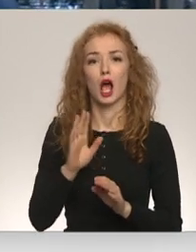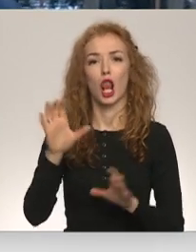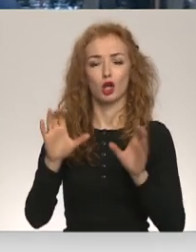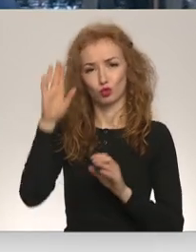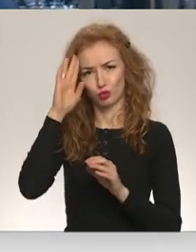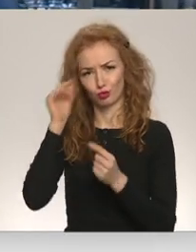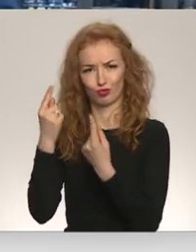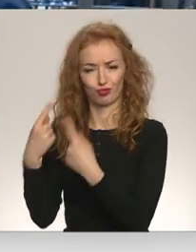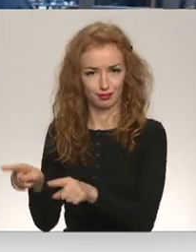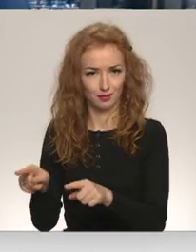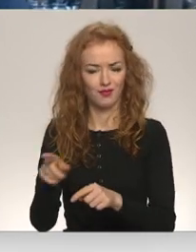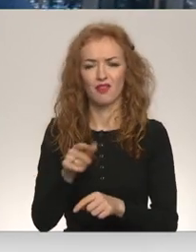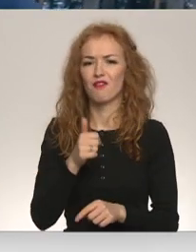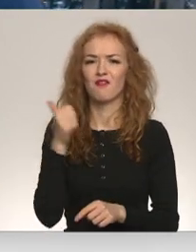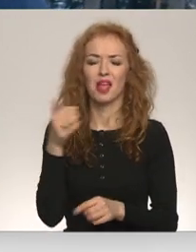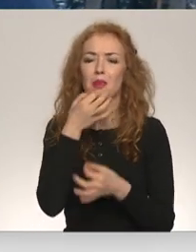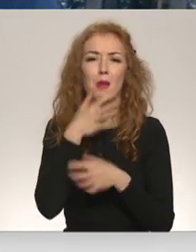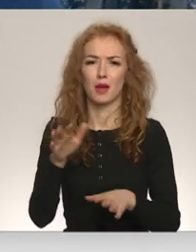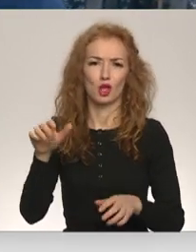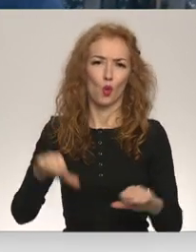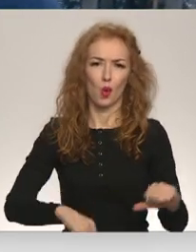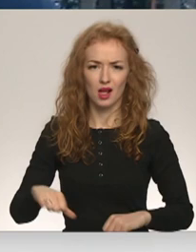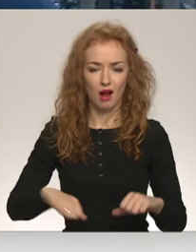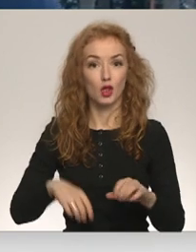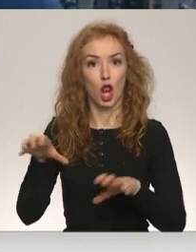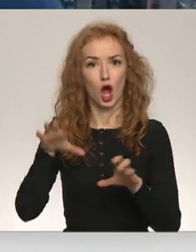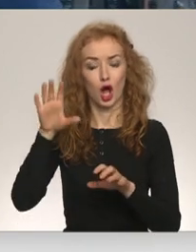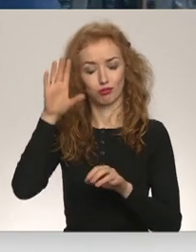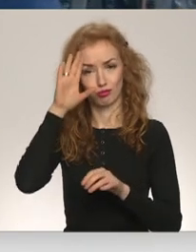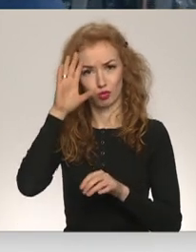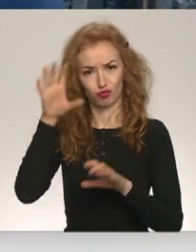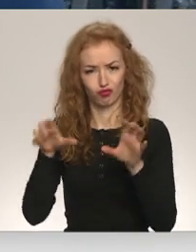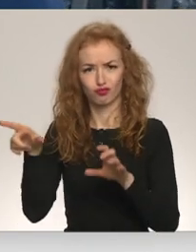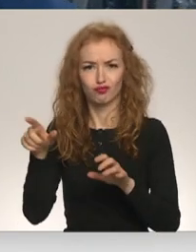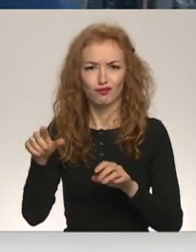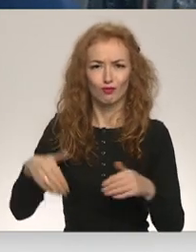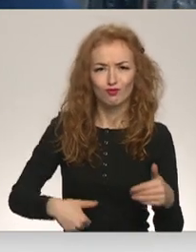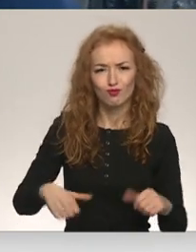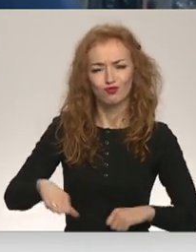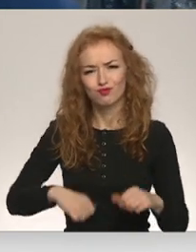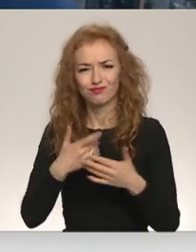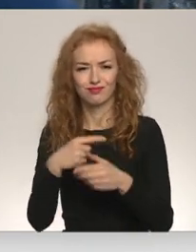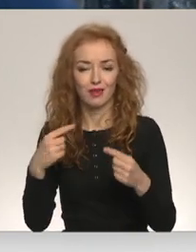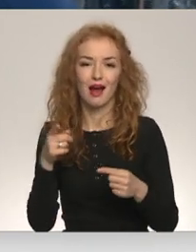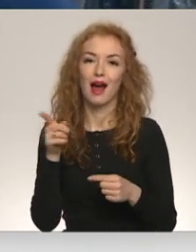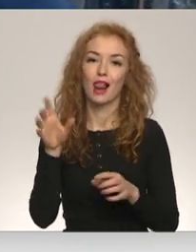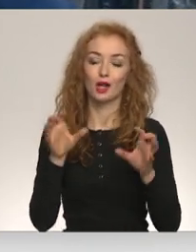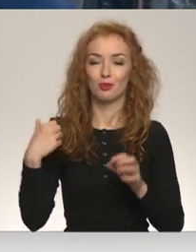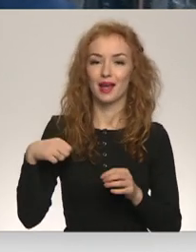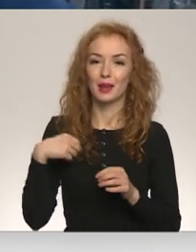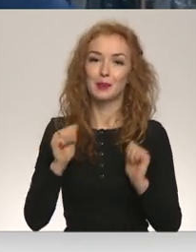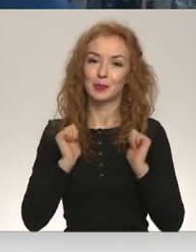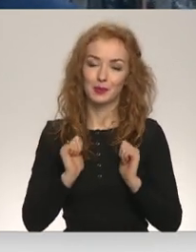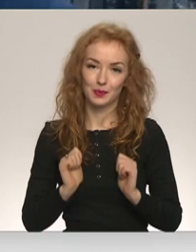Viņai absolūti neinteresē tādas blēņas, kā interesē lāču puišiem. Viņai tādas krietni sievišķīgākas lietas. Ja lāču